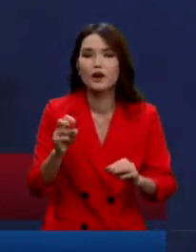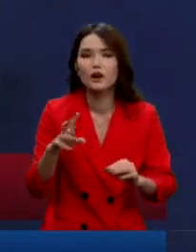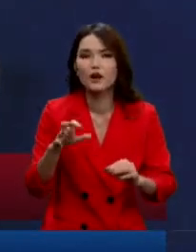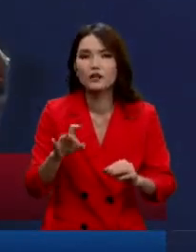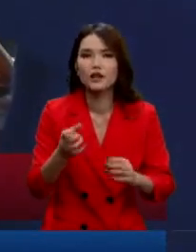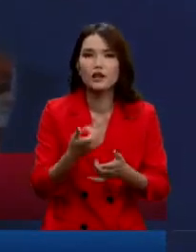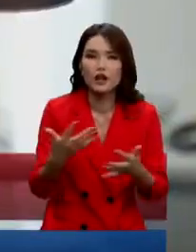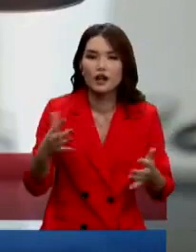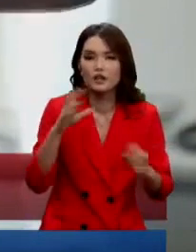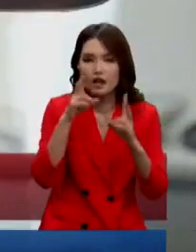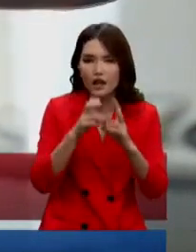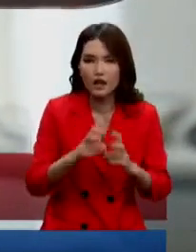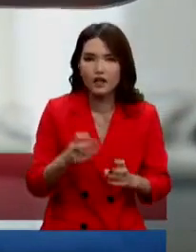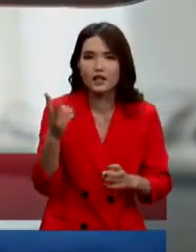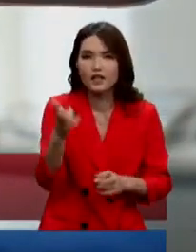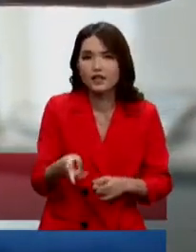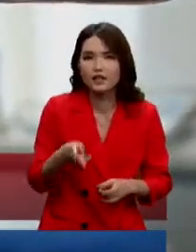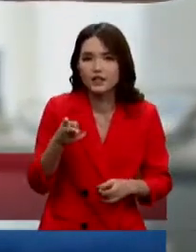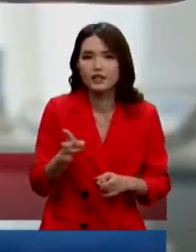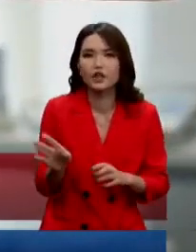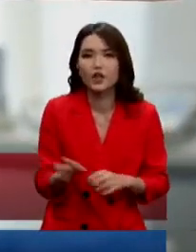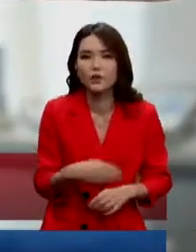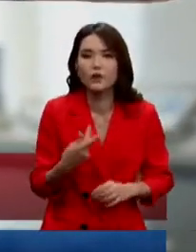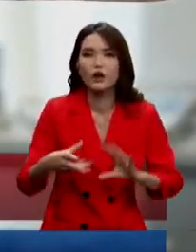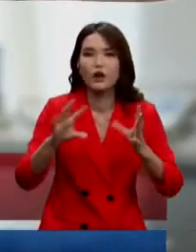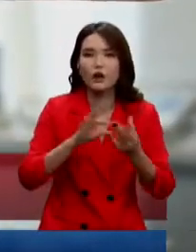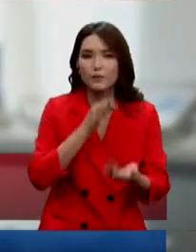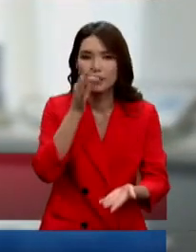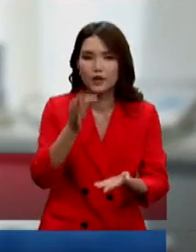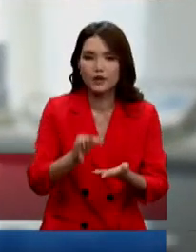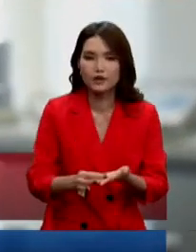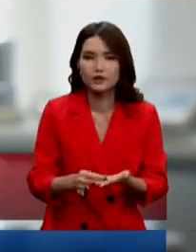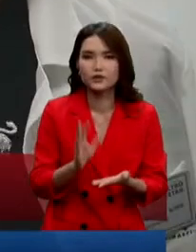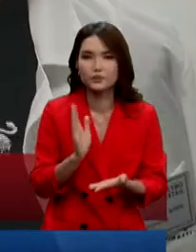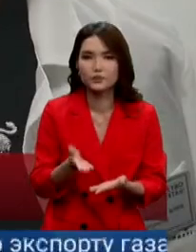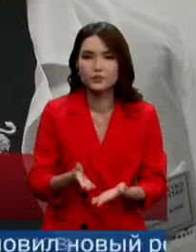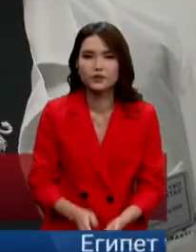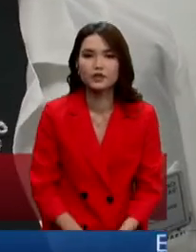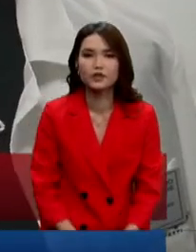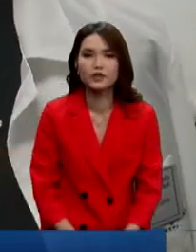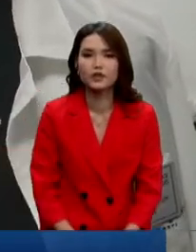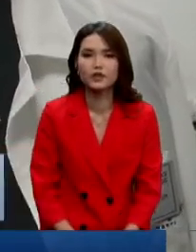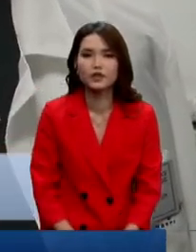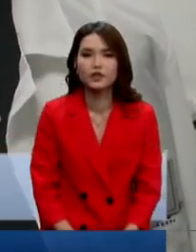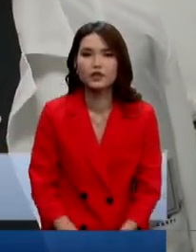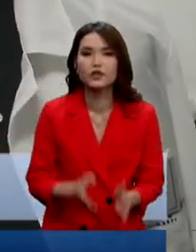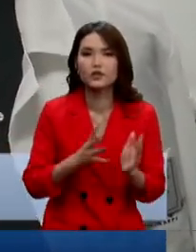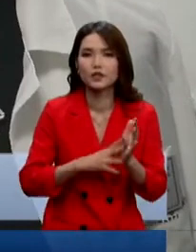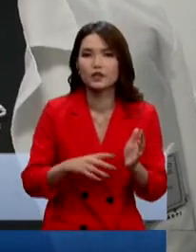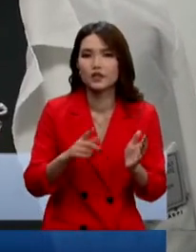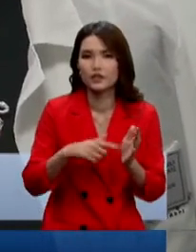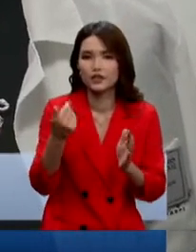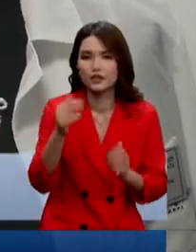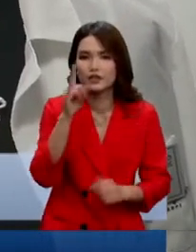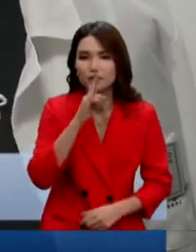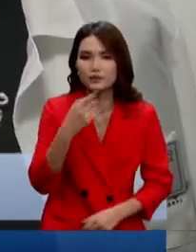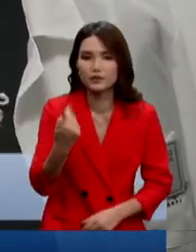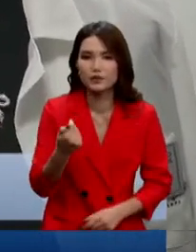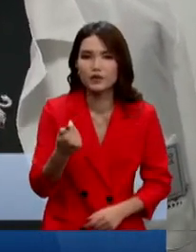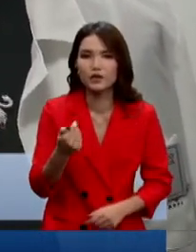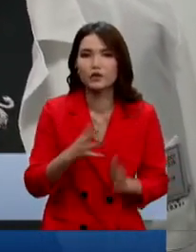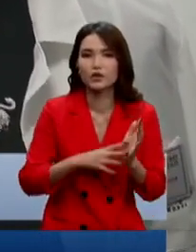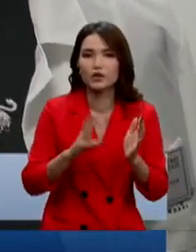саны анықталады. 2 сағаттан кейін зерттеу нәтижесі қолға тиді. 92-ші бензиннің октан саны 93